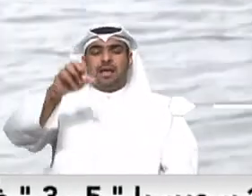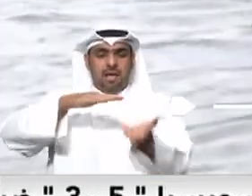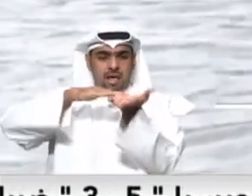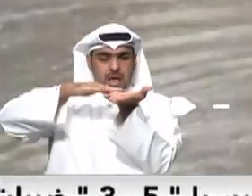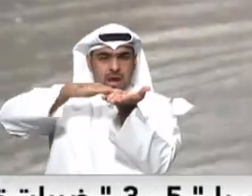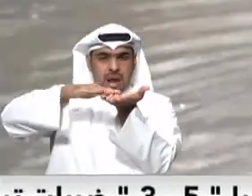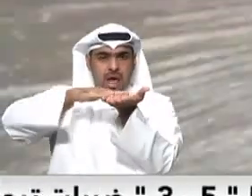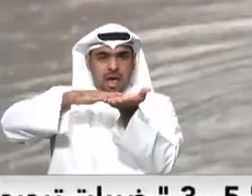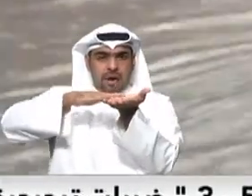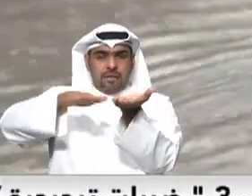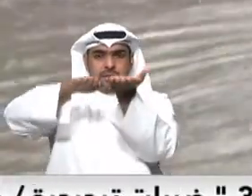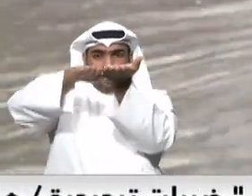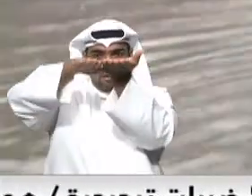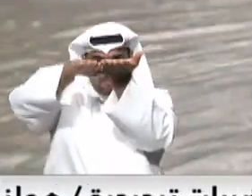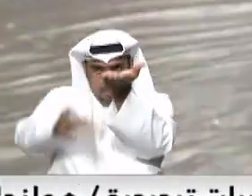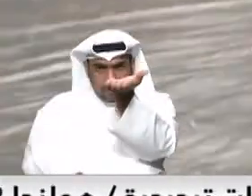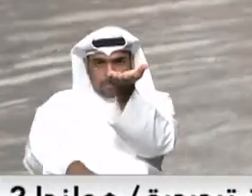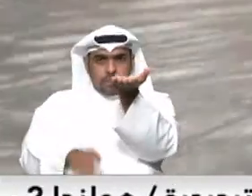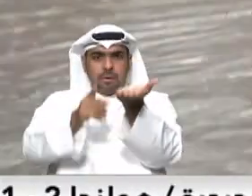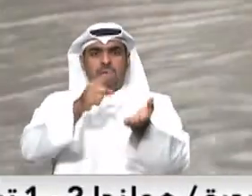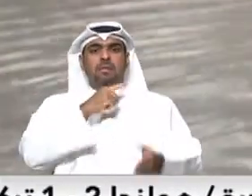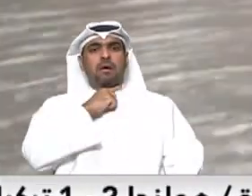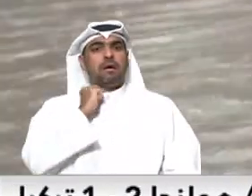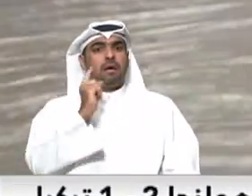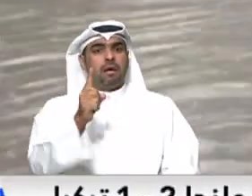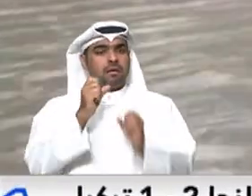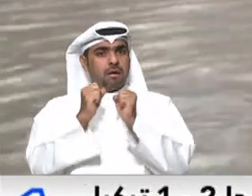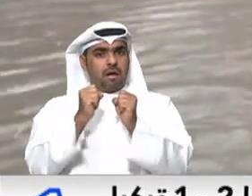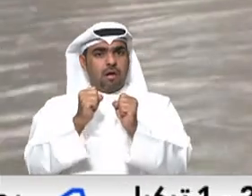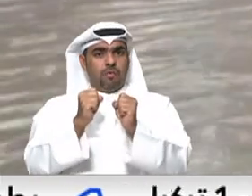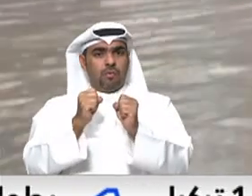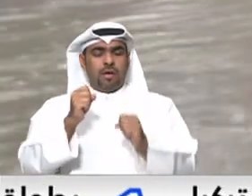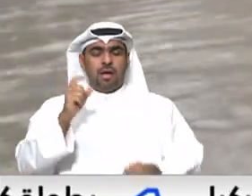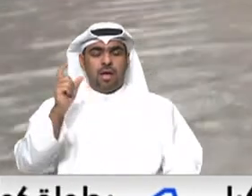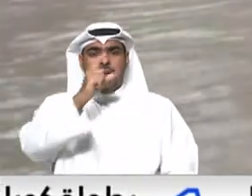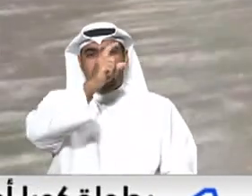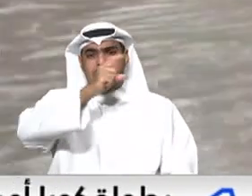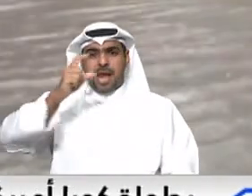والسيول المتكررة في نيبال ذات الطبيعة الجبلية خلال